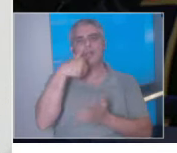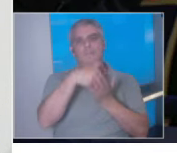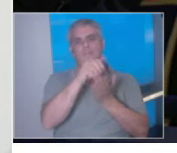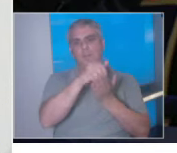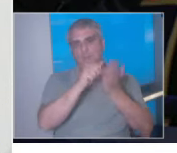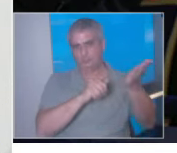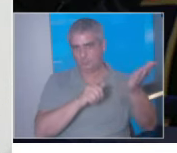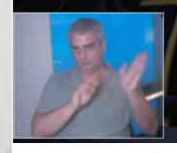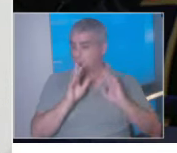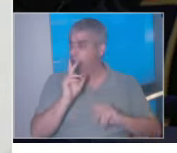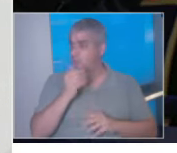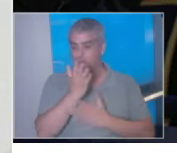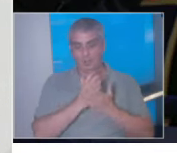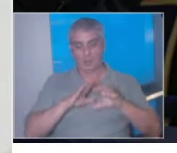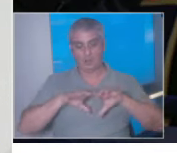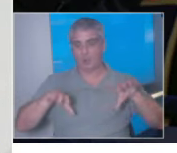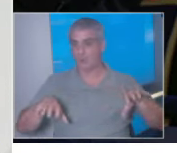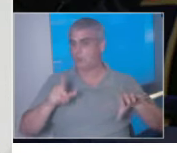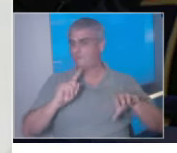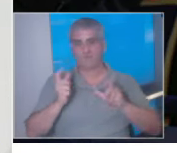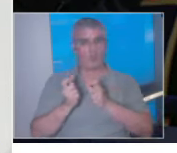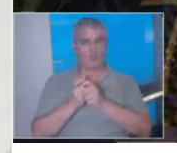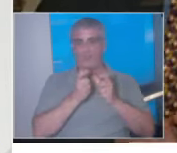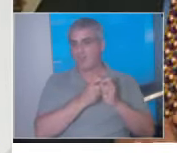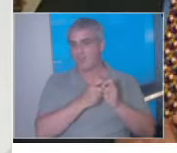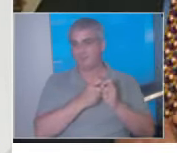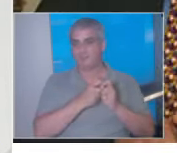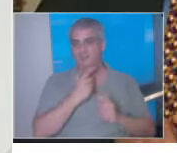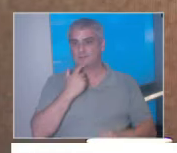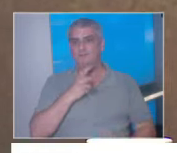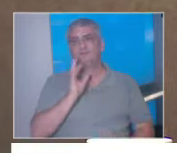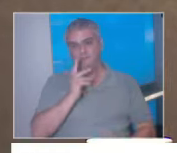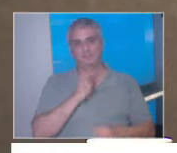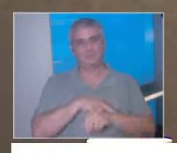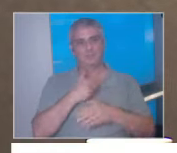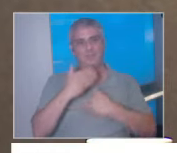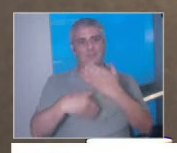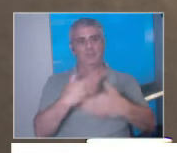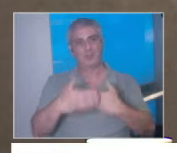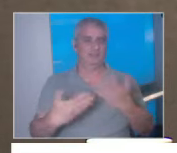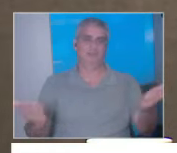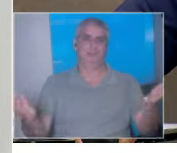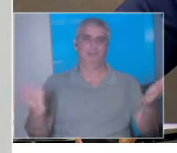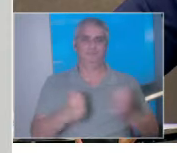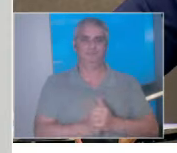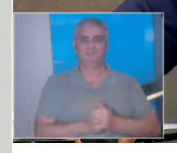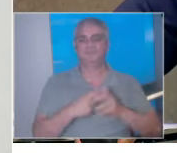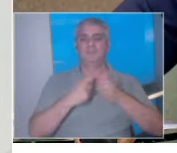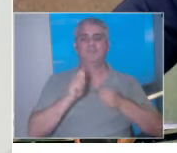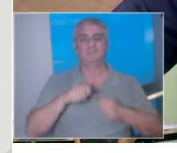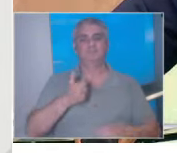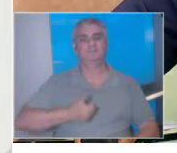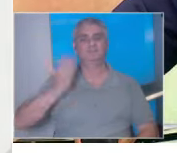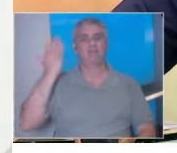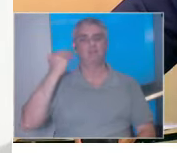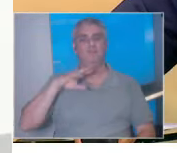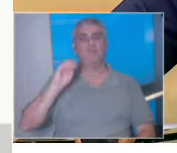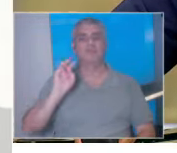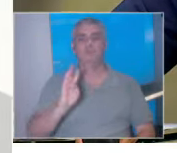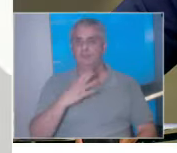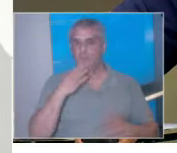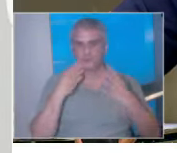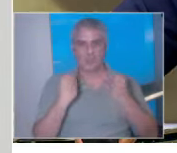אומר שיש חלוקה, אבל היא לא עדתית, והגיע הזמן להתקדם. חבר הכנסת והשר לשעבר מאיר